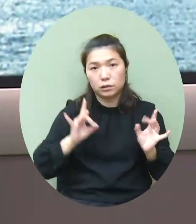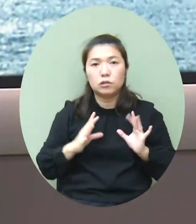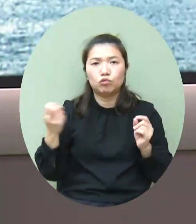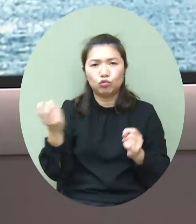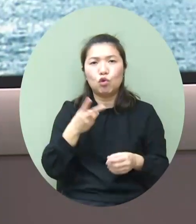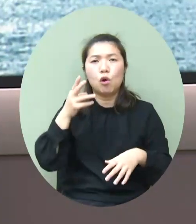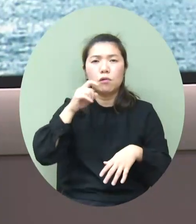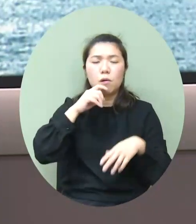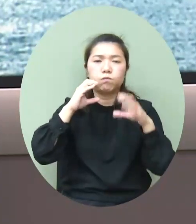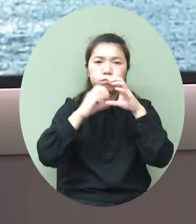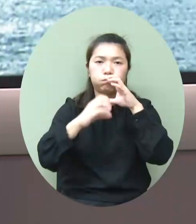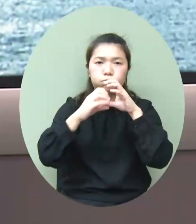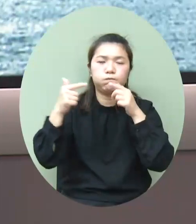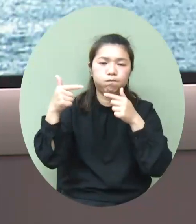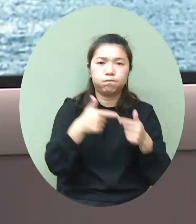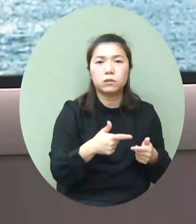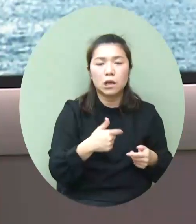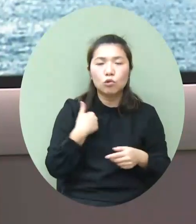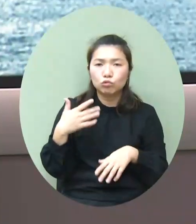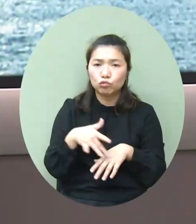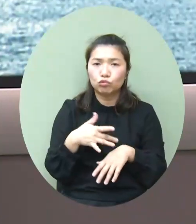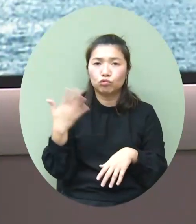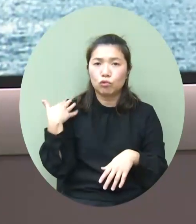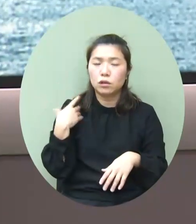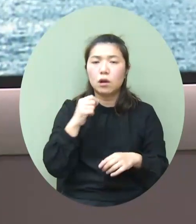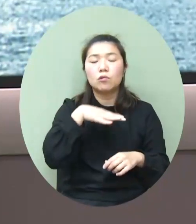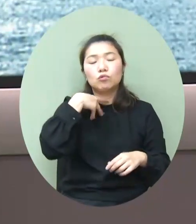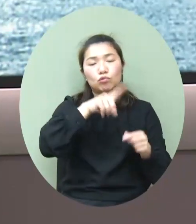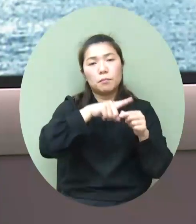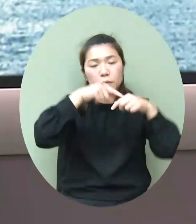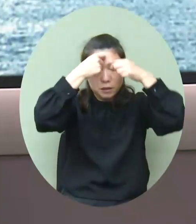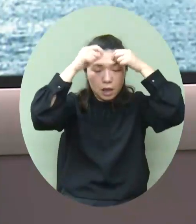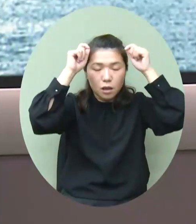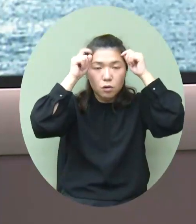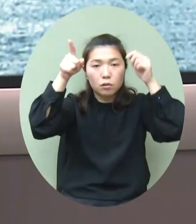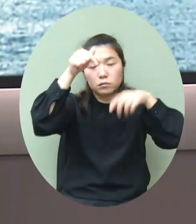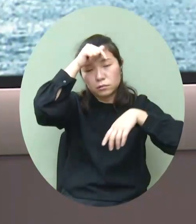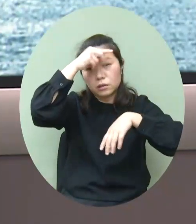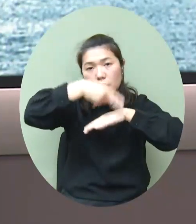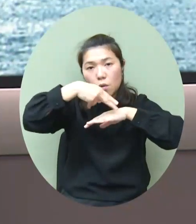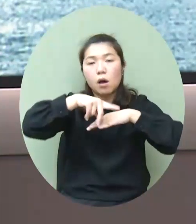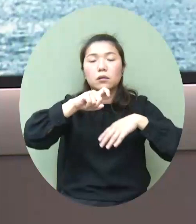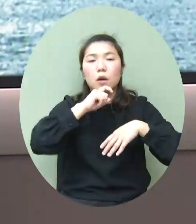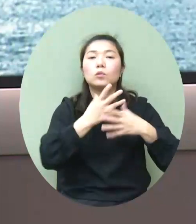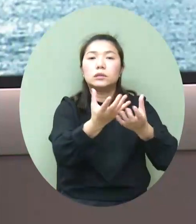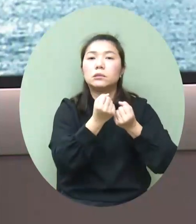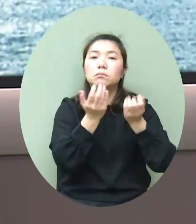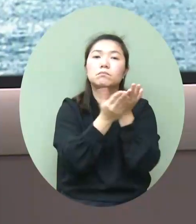加，我们会跟私家医院保持联络。昨天提到香港中文大学的医院也计